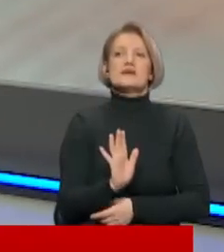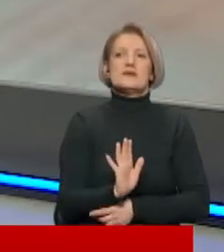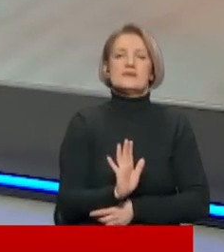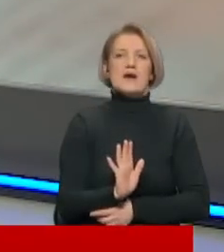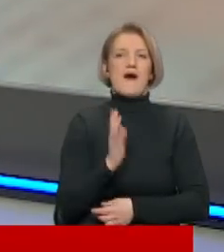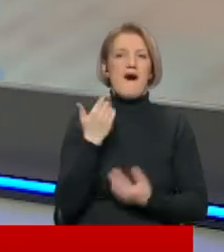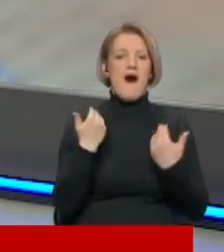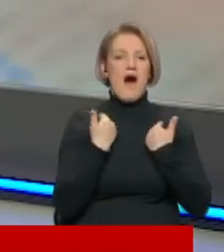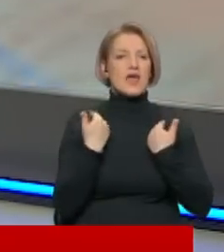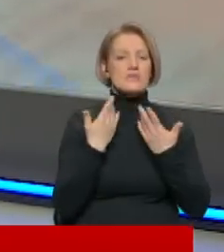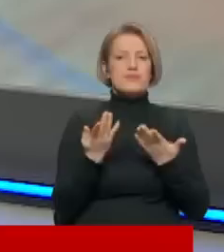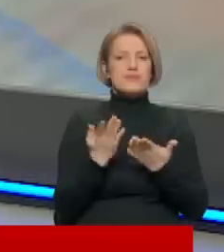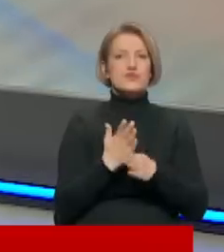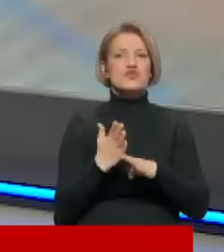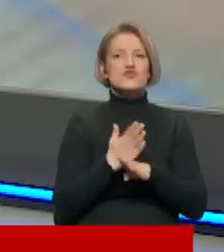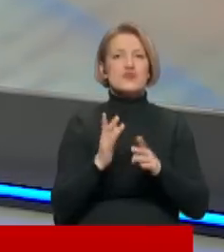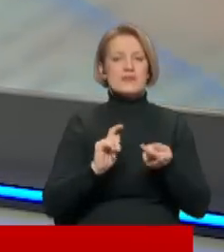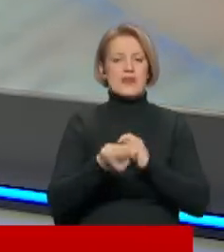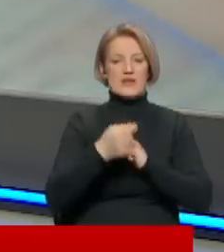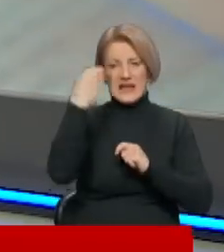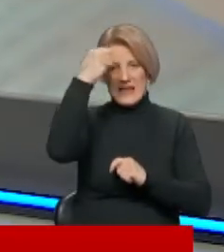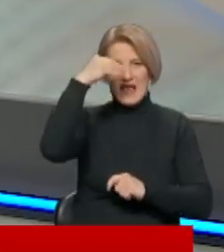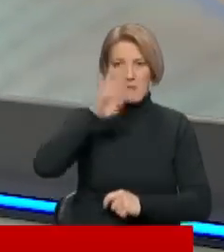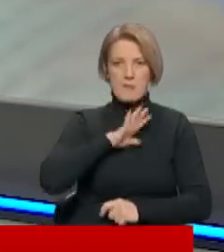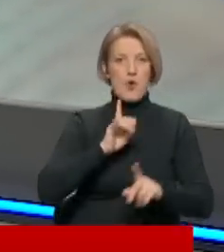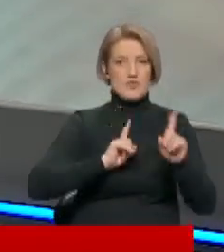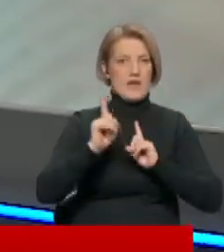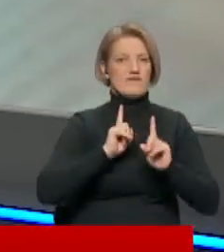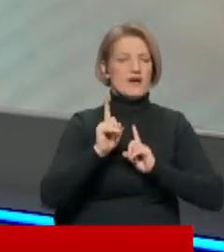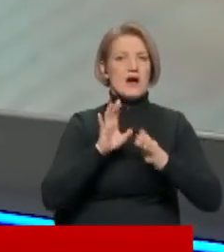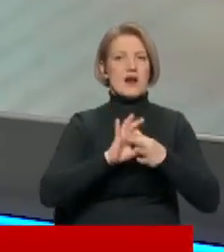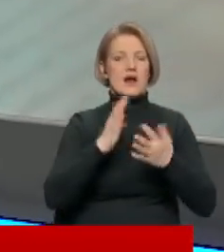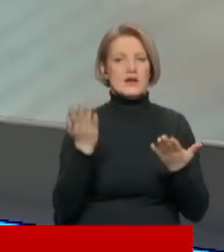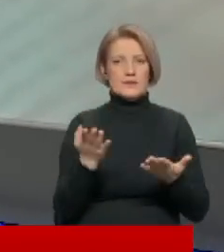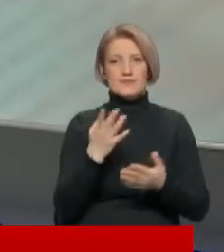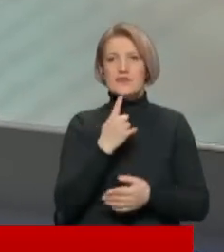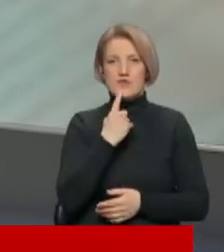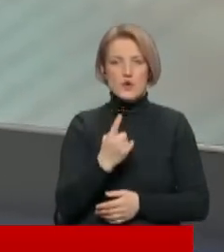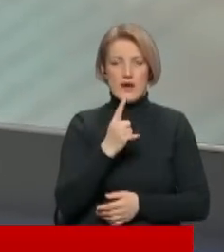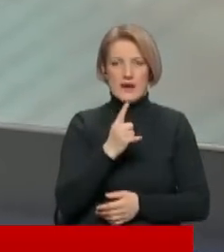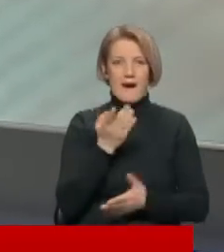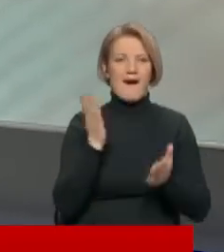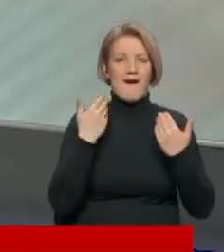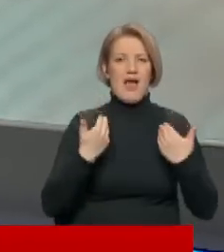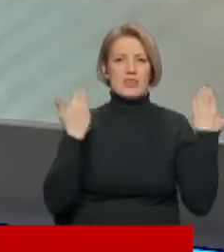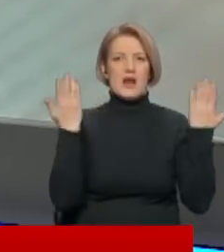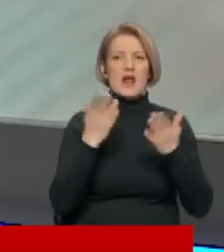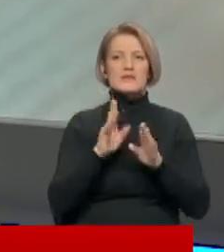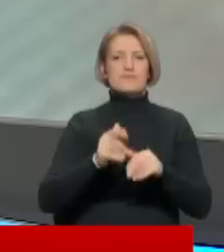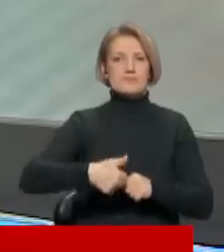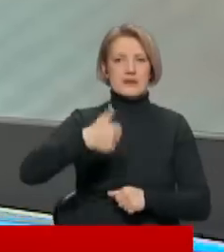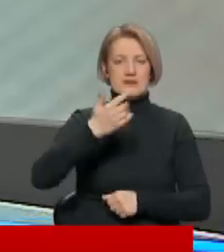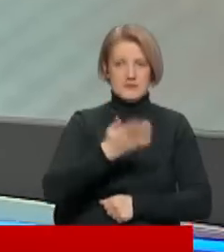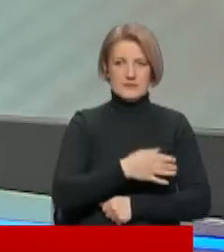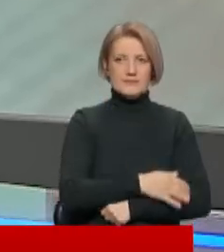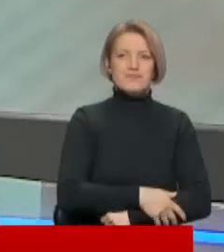Hakim neden değişti Ekrem İmamoğlu davasında diyor ki; Adalet Bakanı Hatta o haberi de